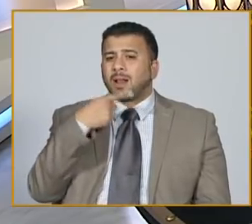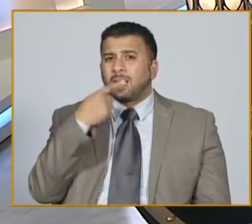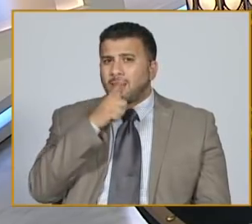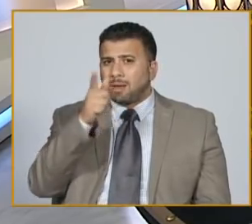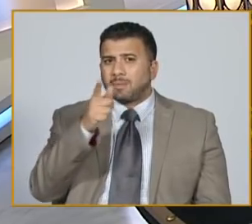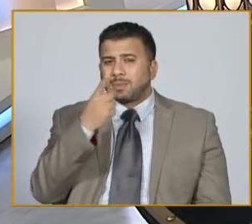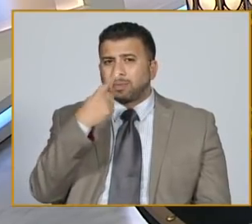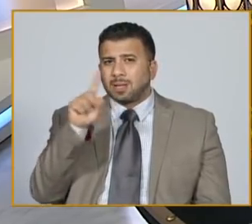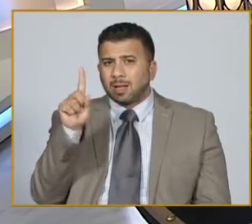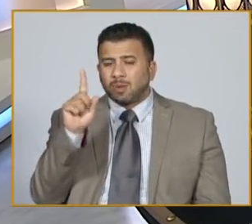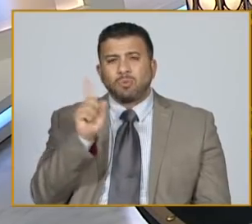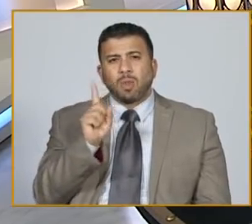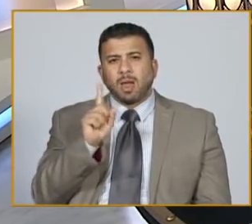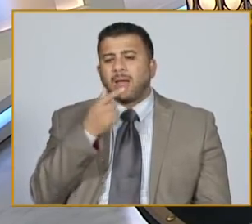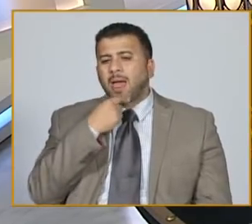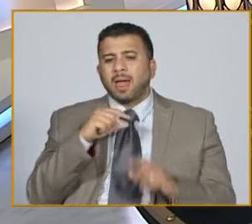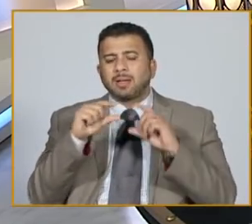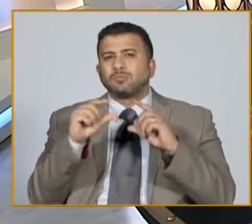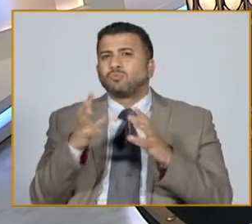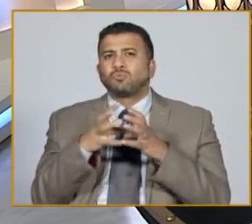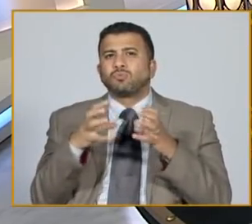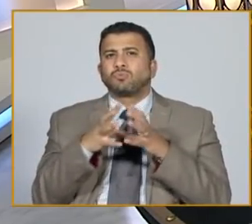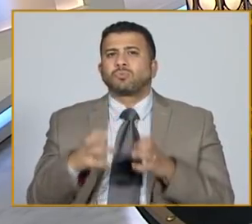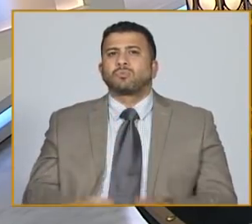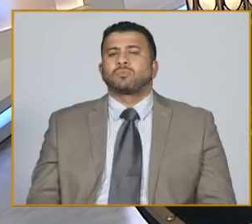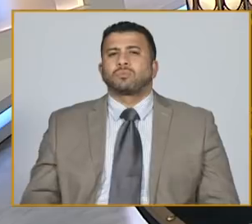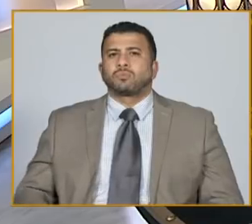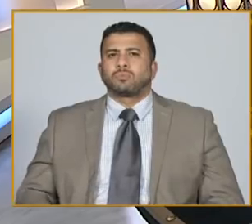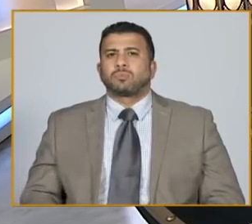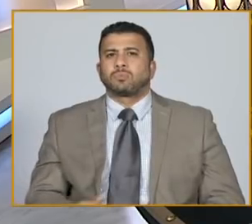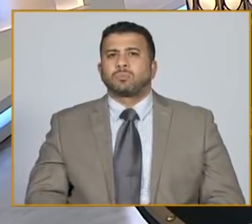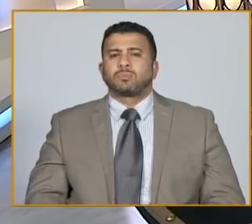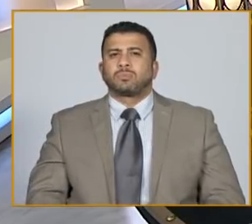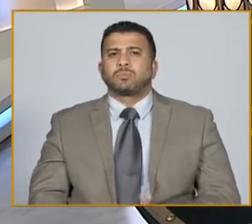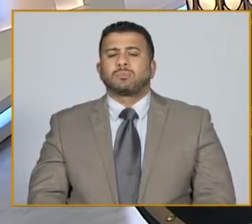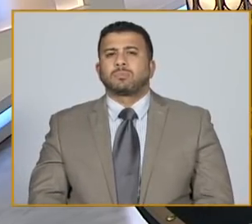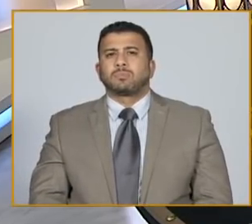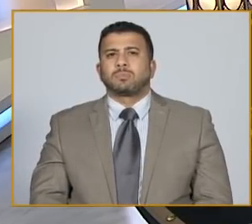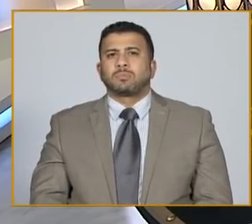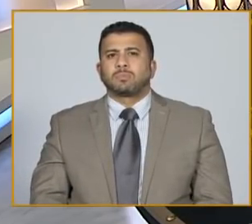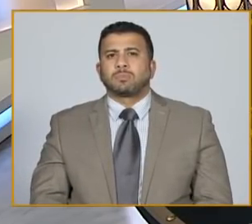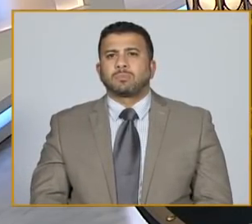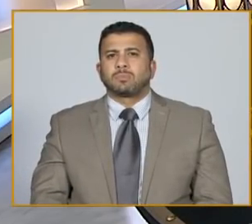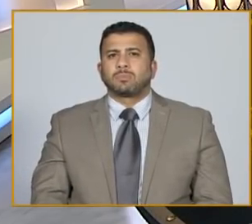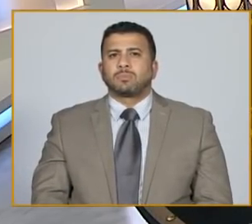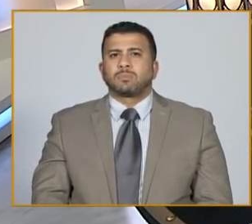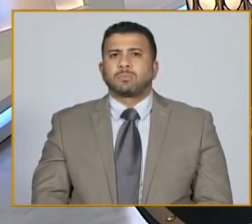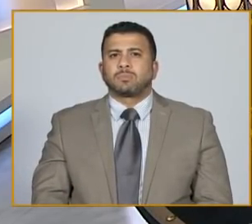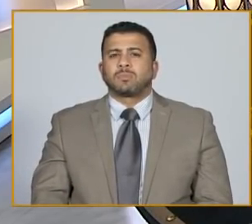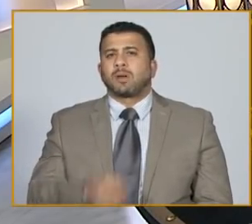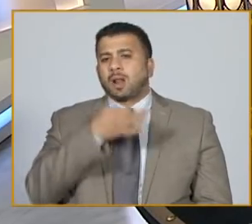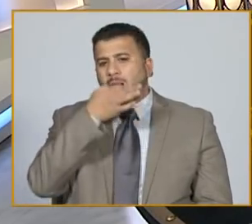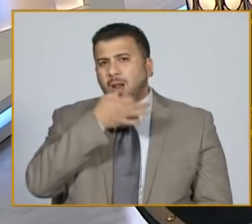لا؟ يعني انتشرت الحلقة إنها تشيل الختمة أم يعني حضرت عندكم الختمة؟